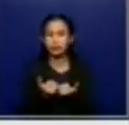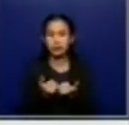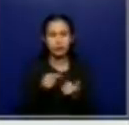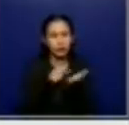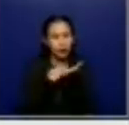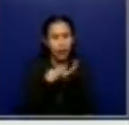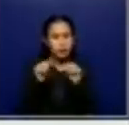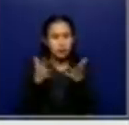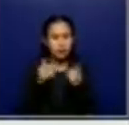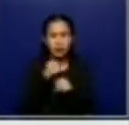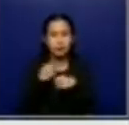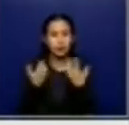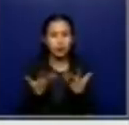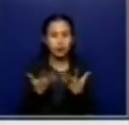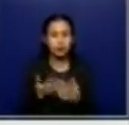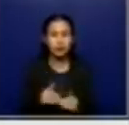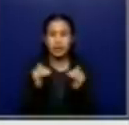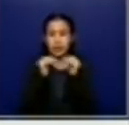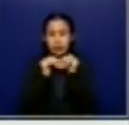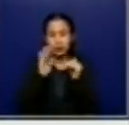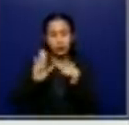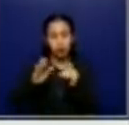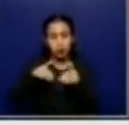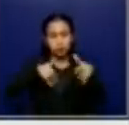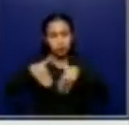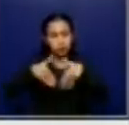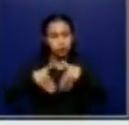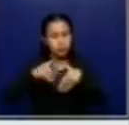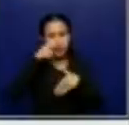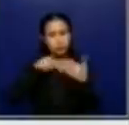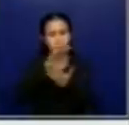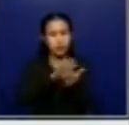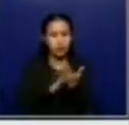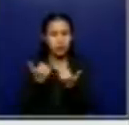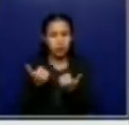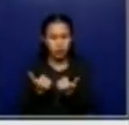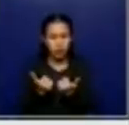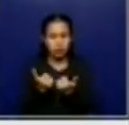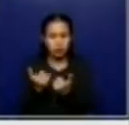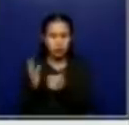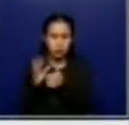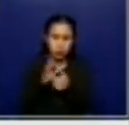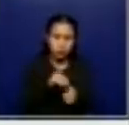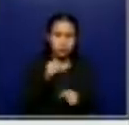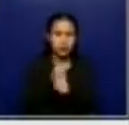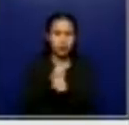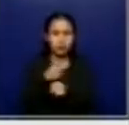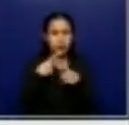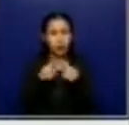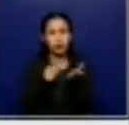แก้ท่านจะทำอย่างไรสิทธิของพี่น้องประชาชนที่มีอยู่ขณะนี้เนี่ยที่เขาถูกคุกคามอยู่เนี่ยท่านไม่แ